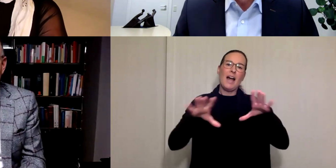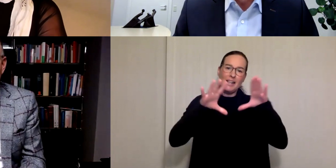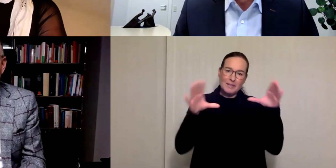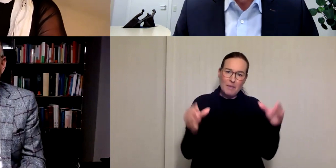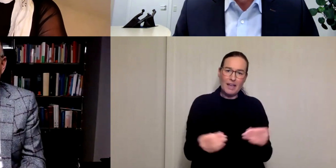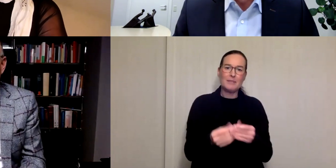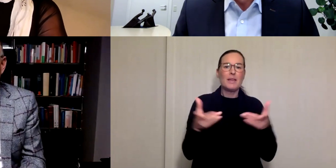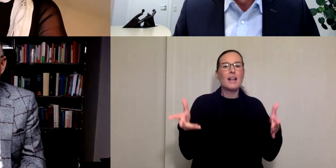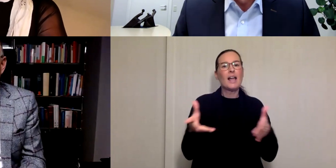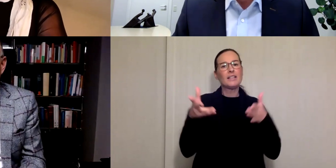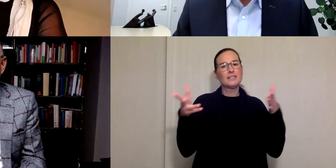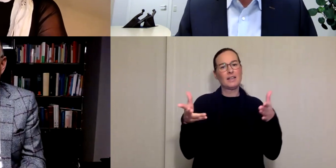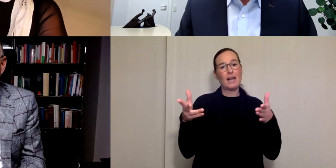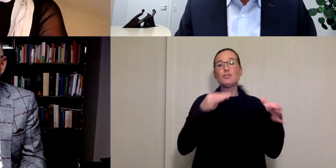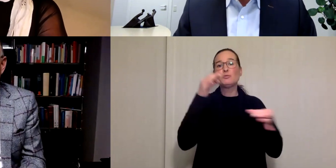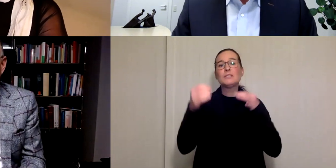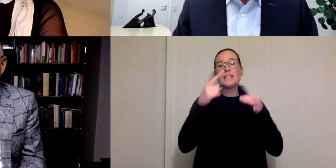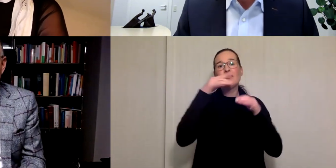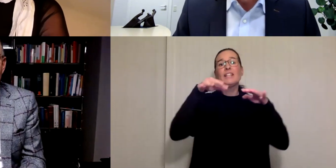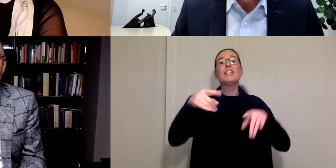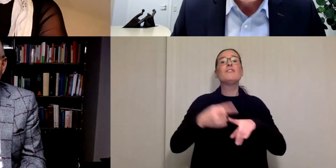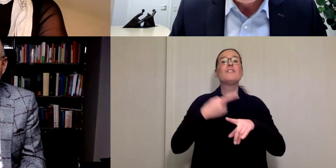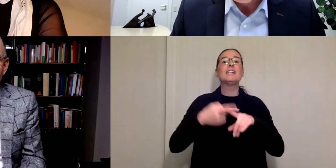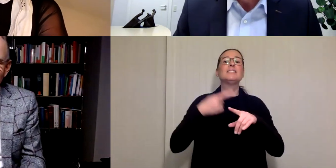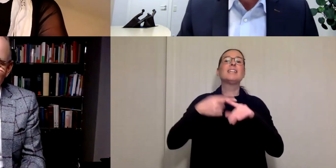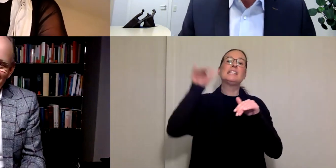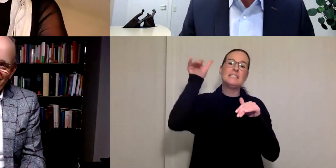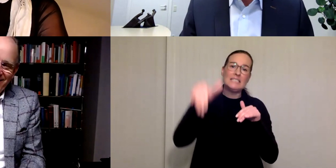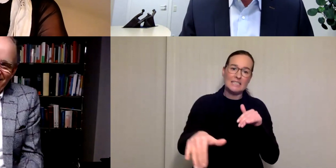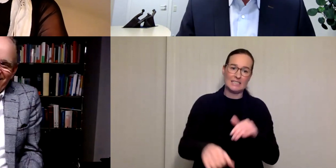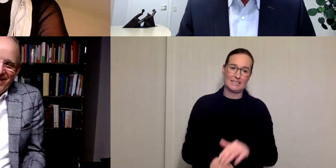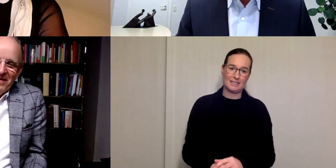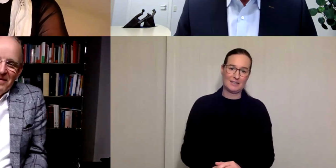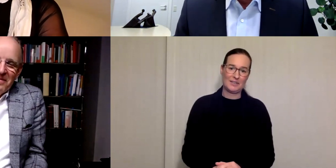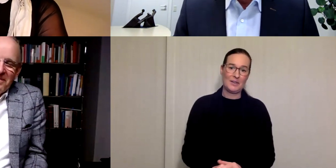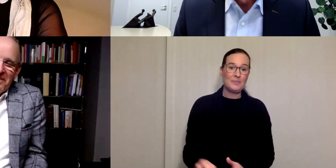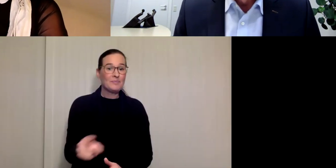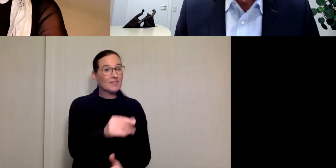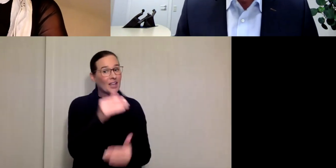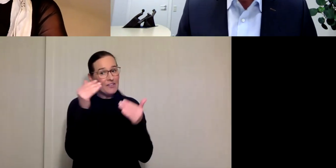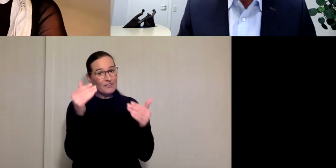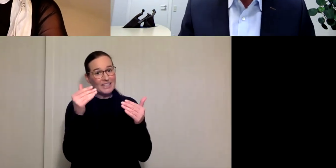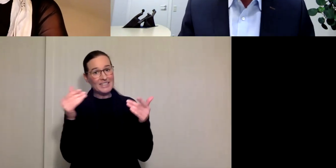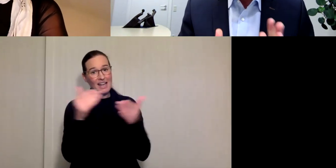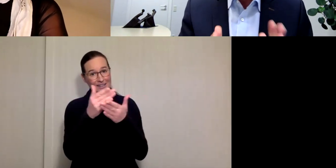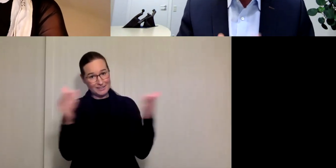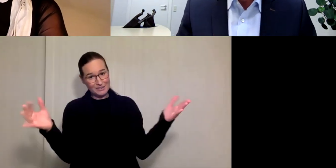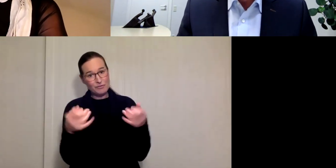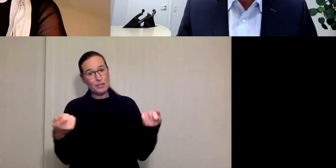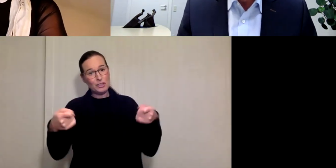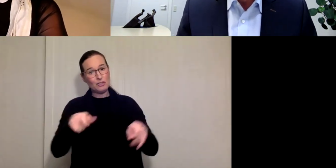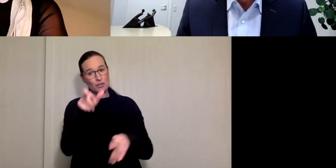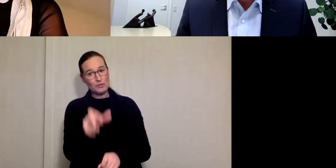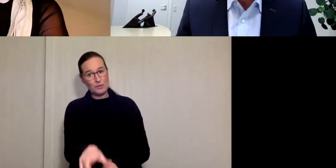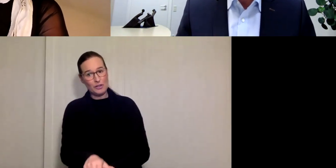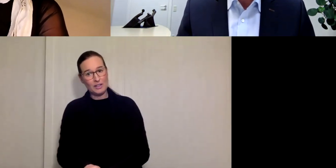sind. Vielen Dank für die beiden Schlusswörter. Ich fand es großartig. Die Physikerin Frau Friesemann,